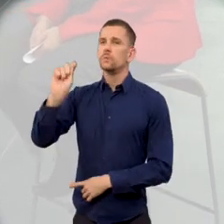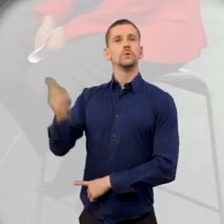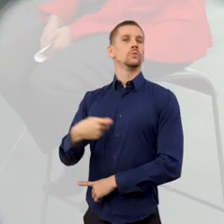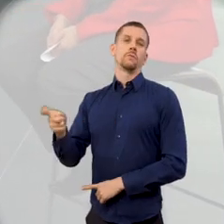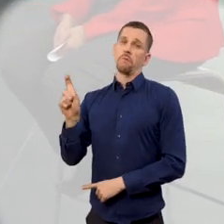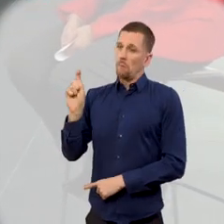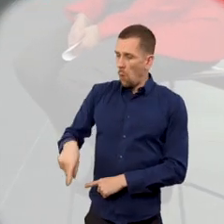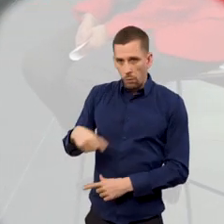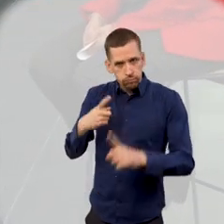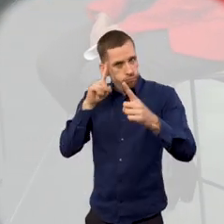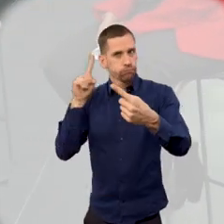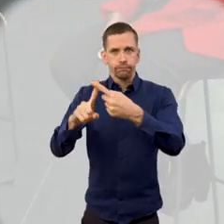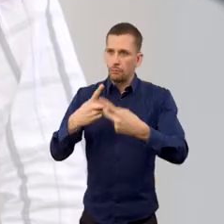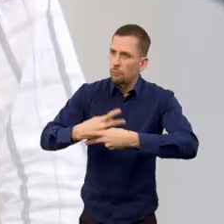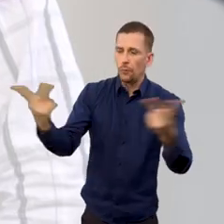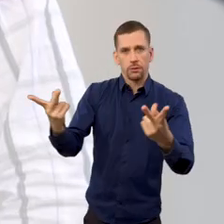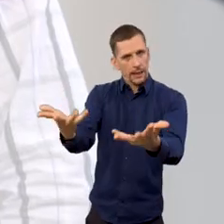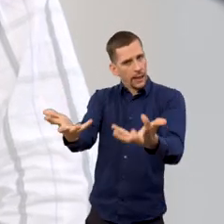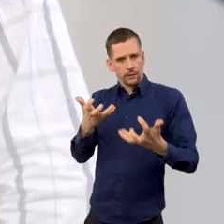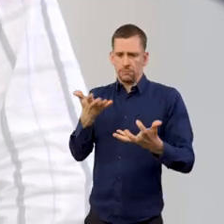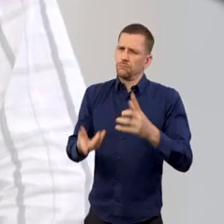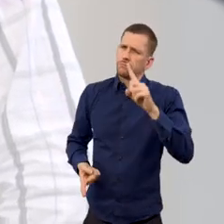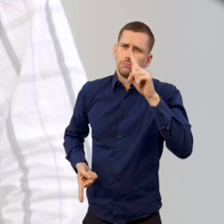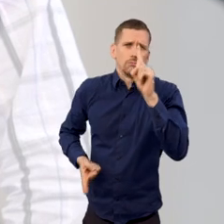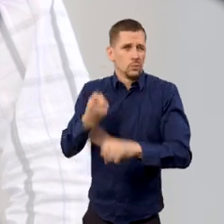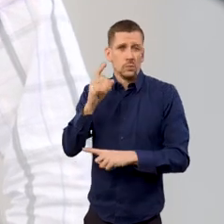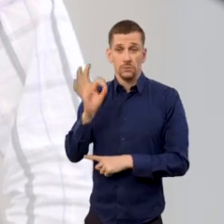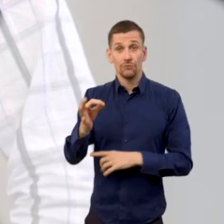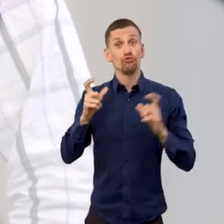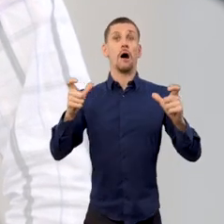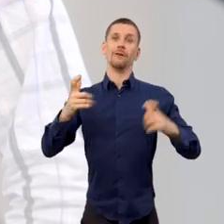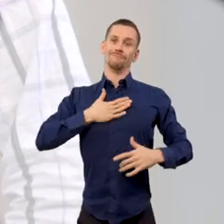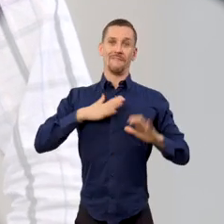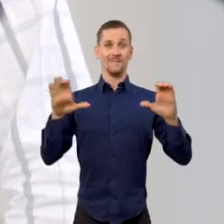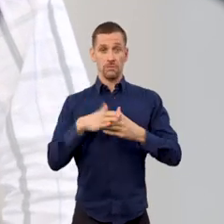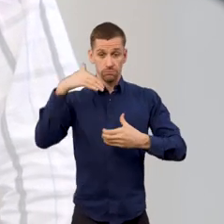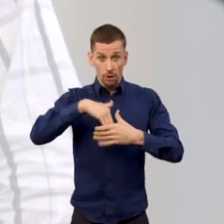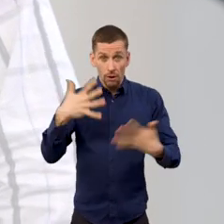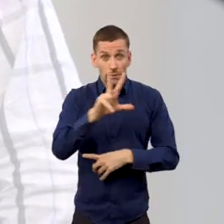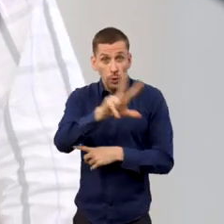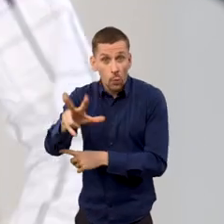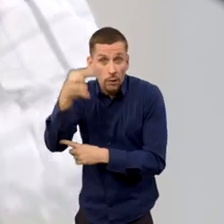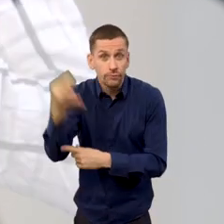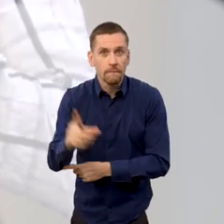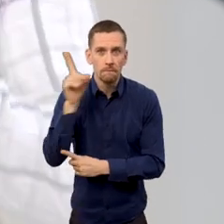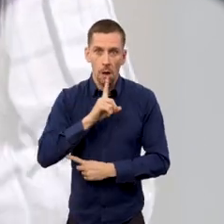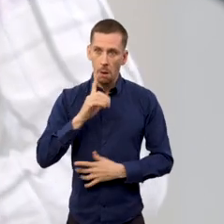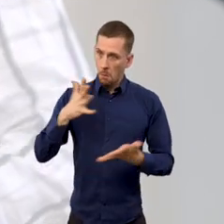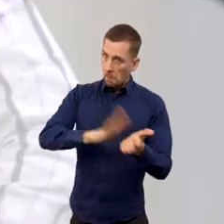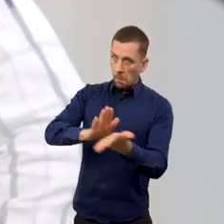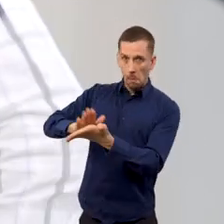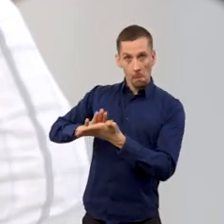nous, sur le public que nous accueillons notamment cette année, alors on est assez content puisqu'on a 33% de femmes, donc voilà,